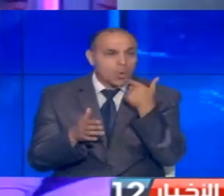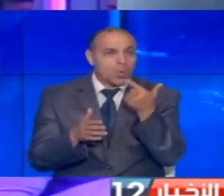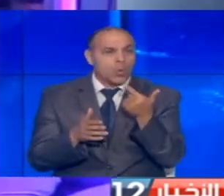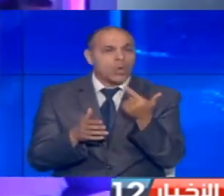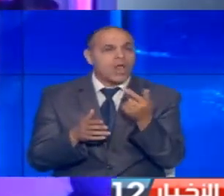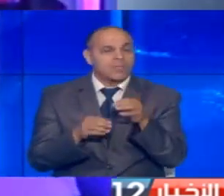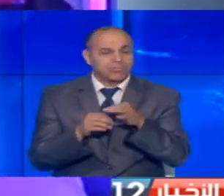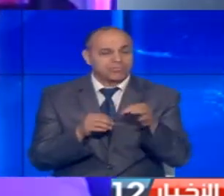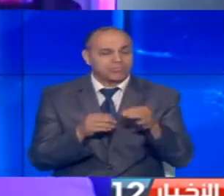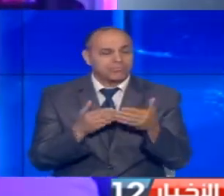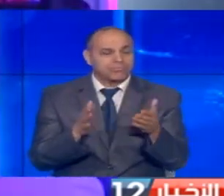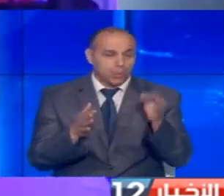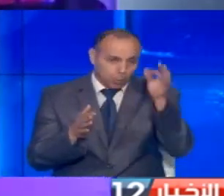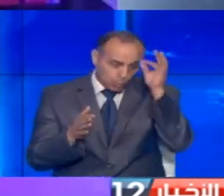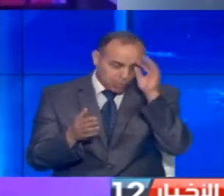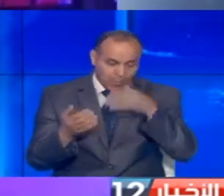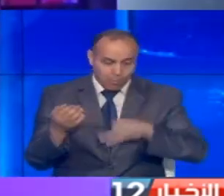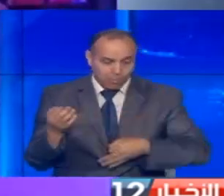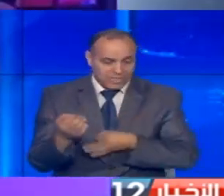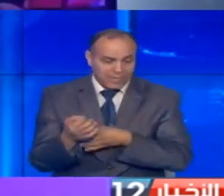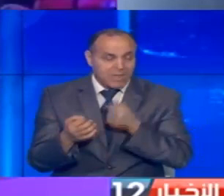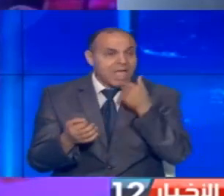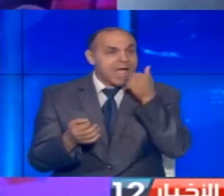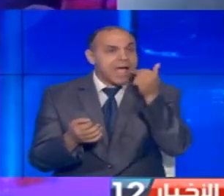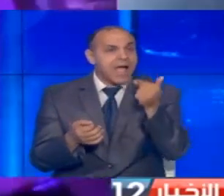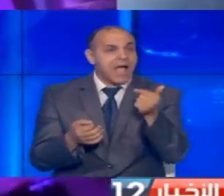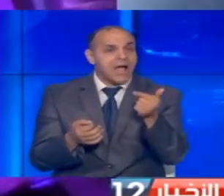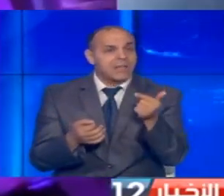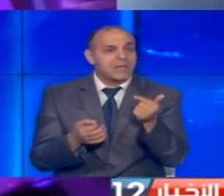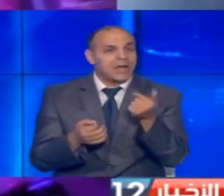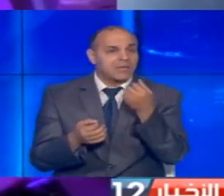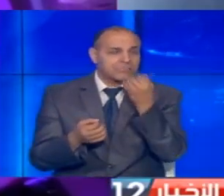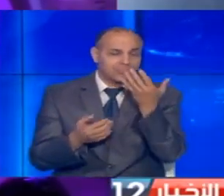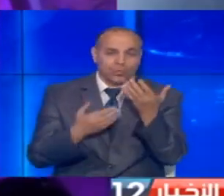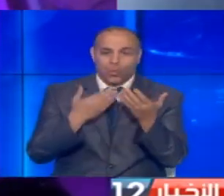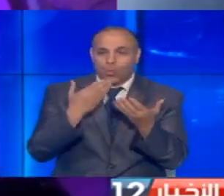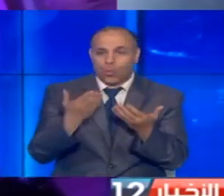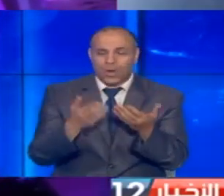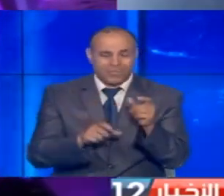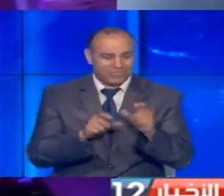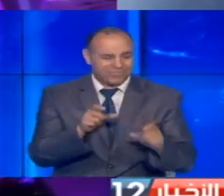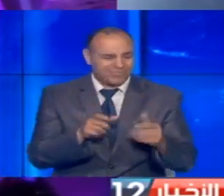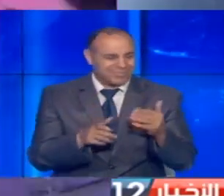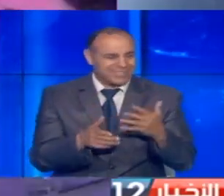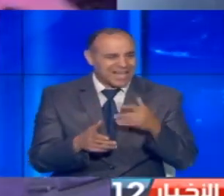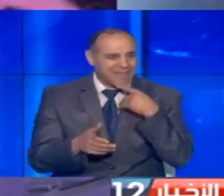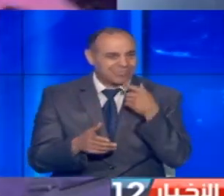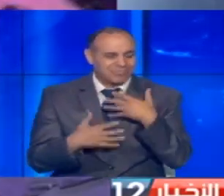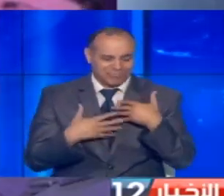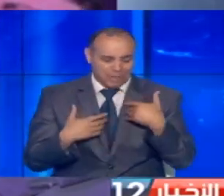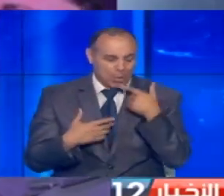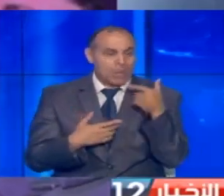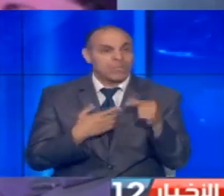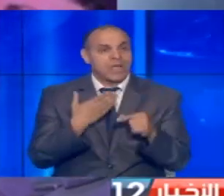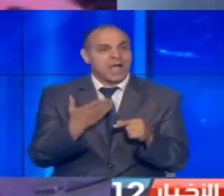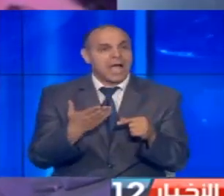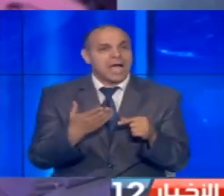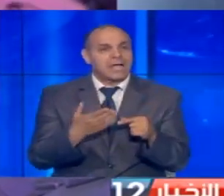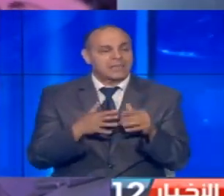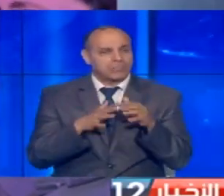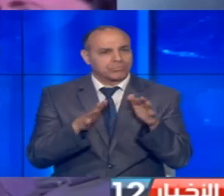تفرعات الإرث التونسي الموسيقي، أمنته ورود كورال مدينة سليمان، فكان الاستمتاع حد